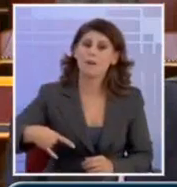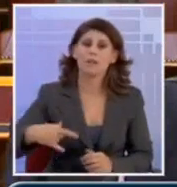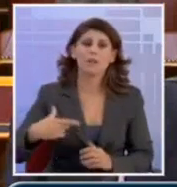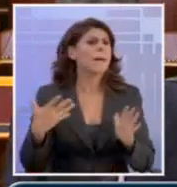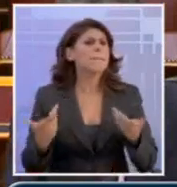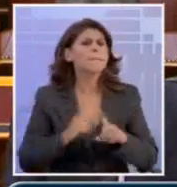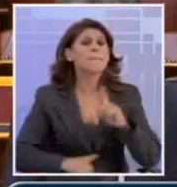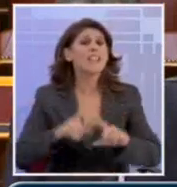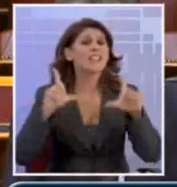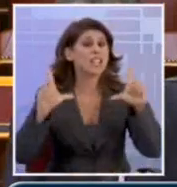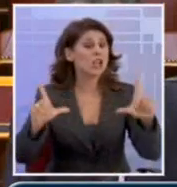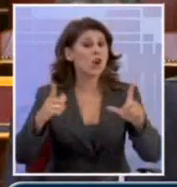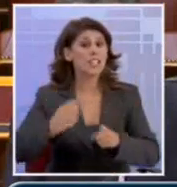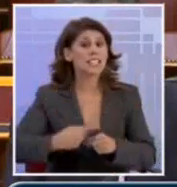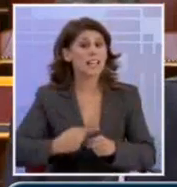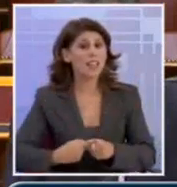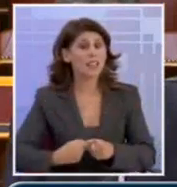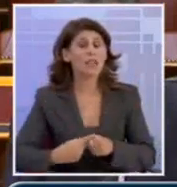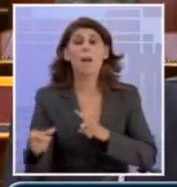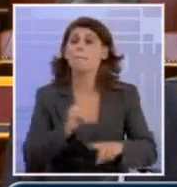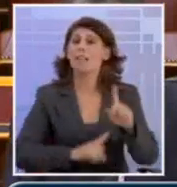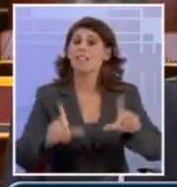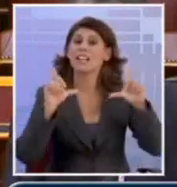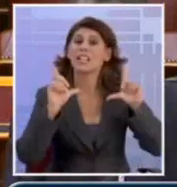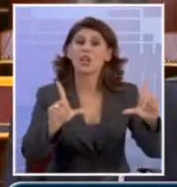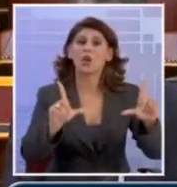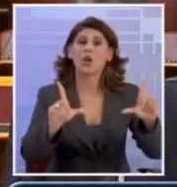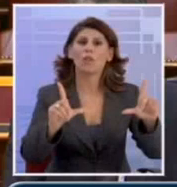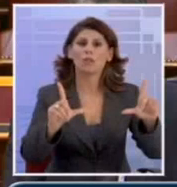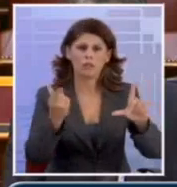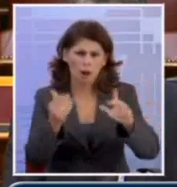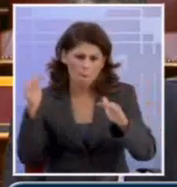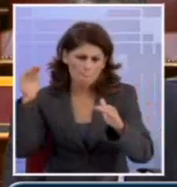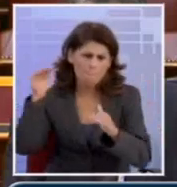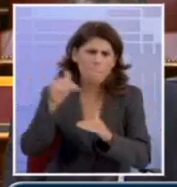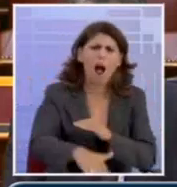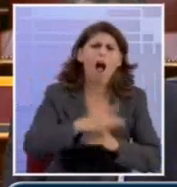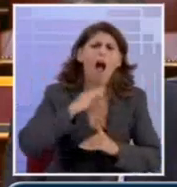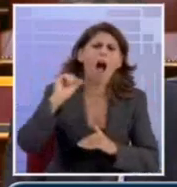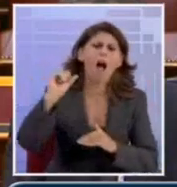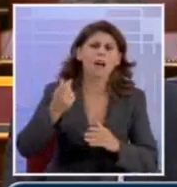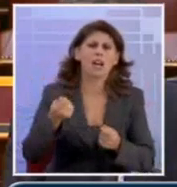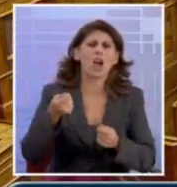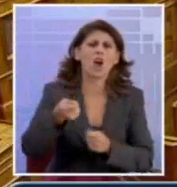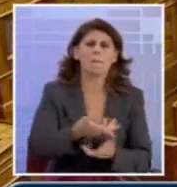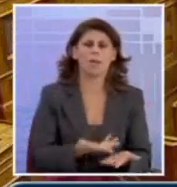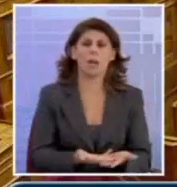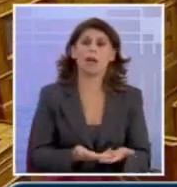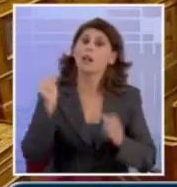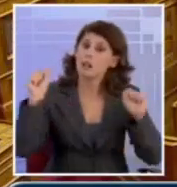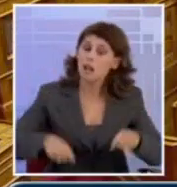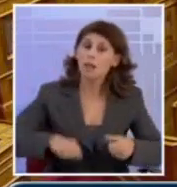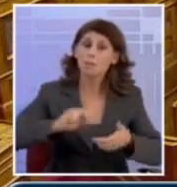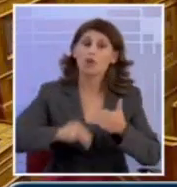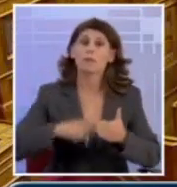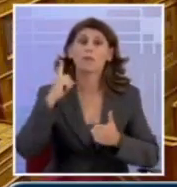Ποια θα ήταν η εικόνα της χώρας? Ποια θα ήταν η εικόνα της ασύντακτης χρεοκοπίας? Ναι, υπογράψαμε στην αρχή ένα